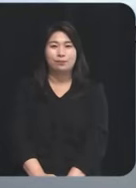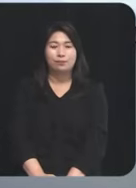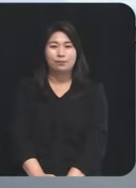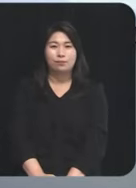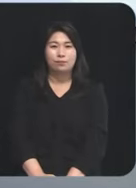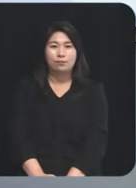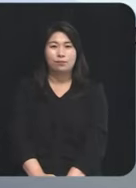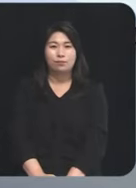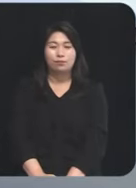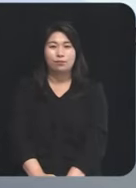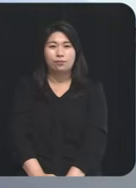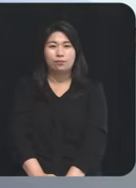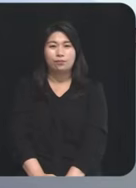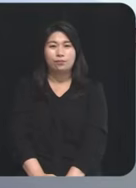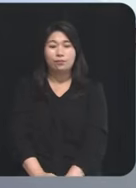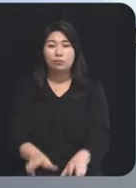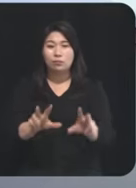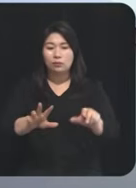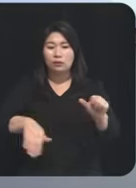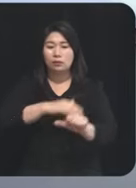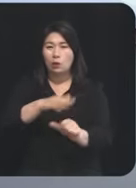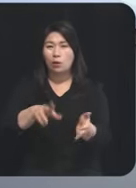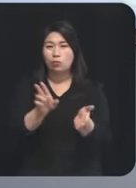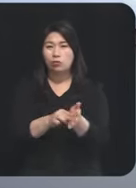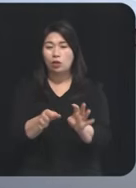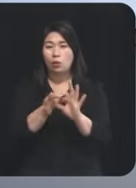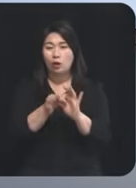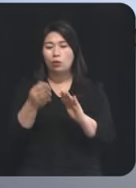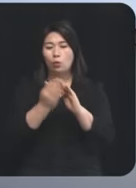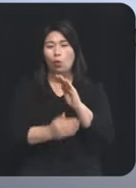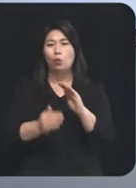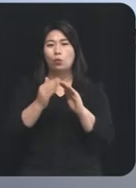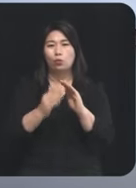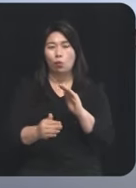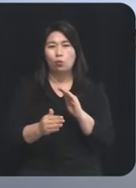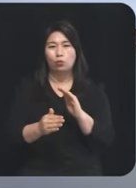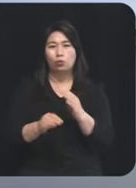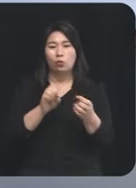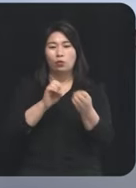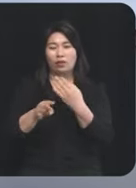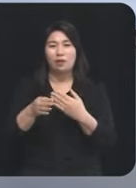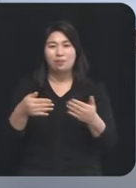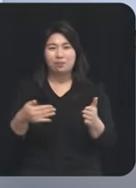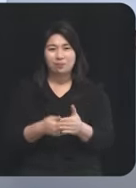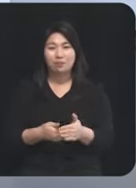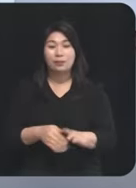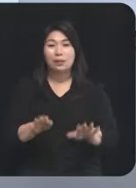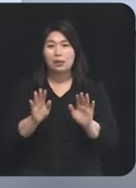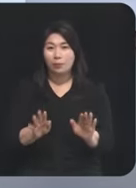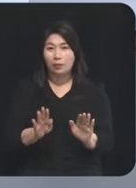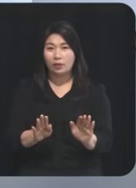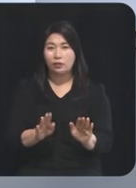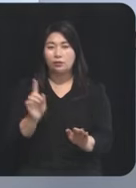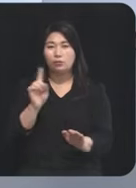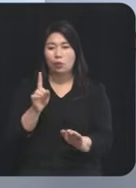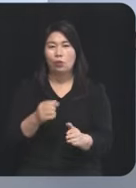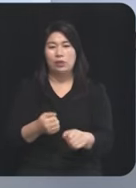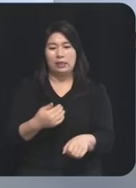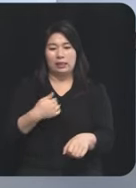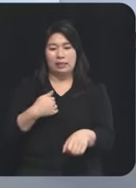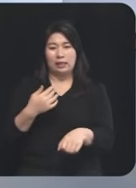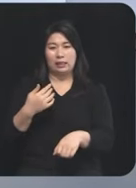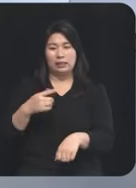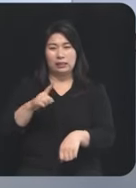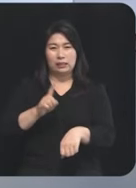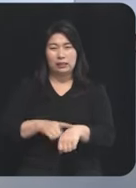네, 현안 질문과 관련돼서 공통으로 말씀을 해주셨습니다. 이번에는 주도권 토론입니다.